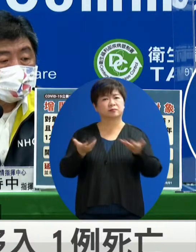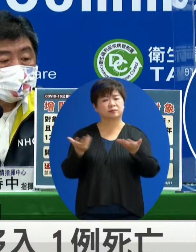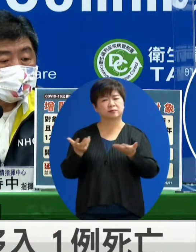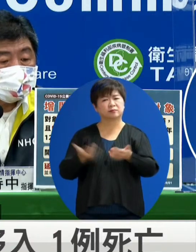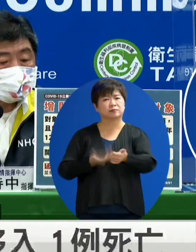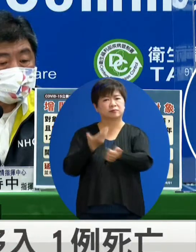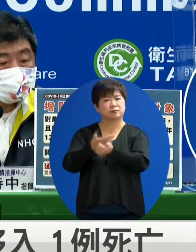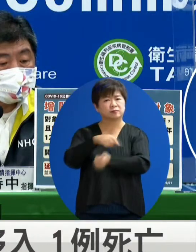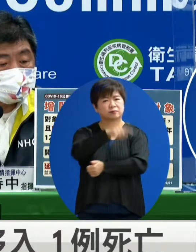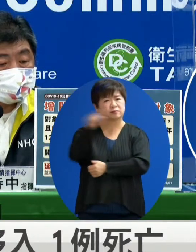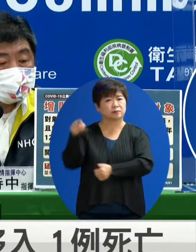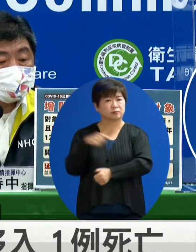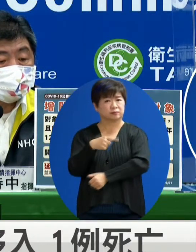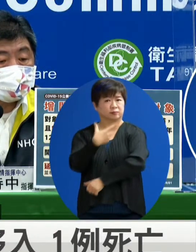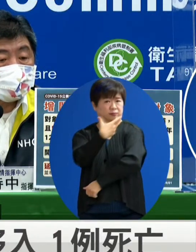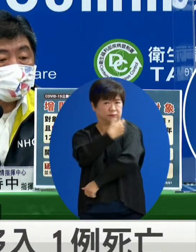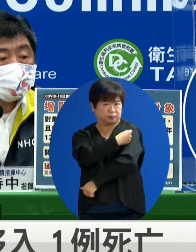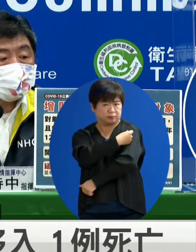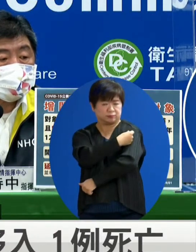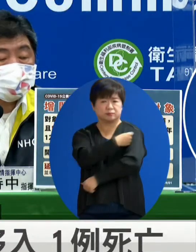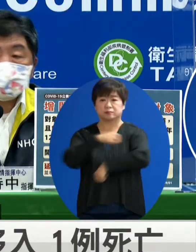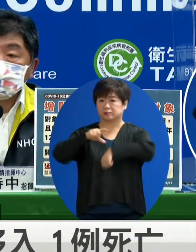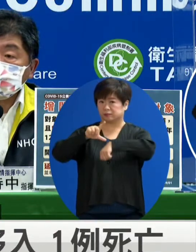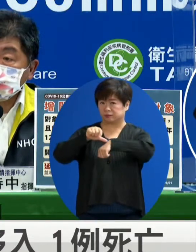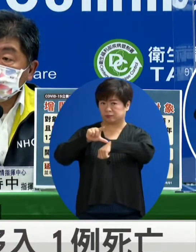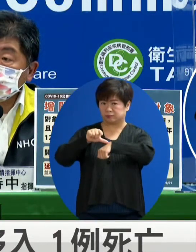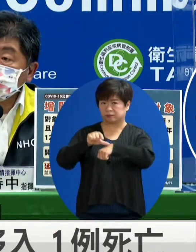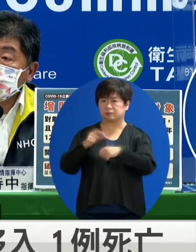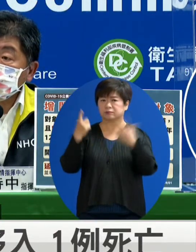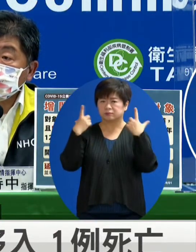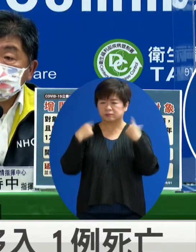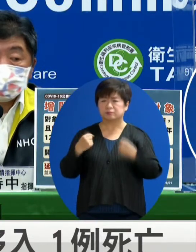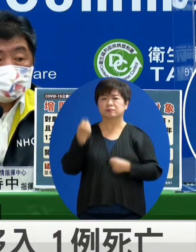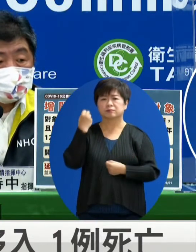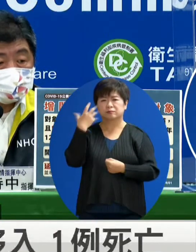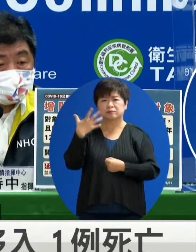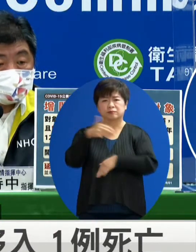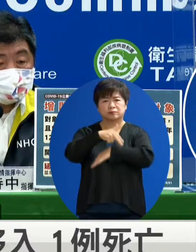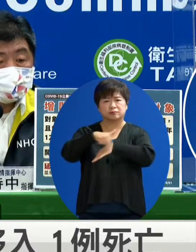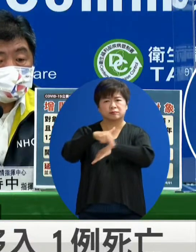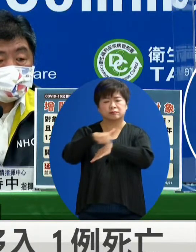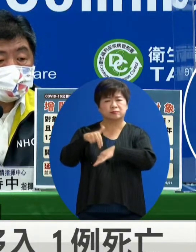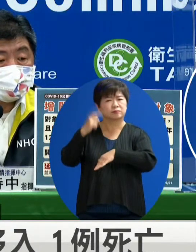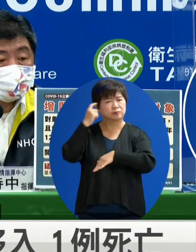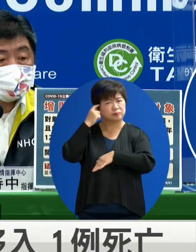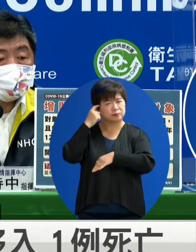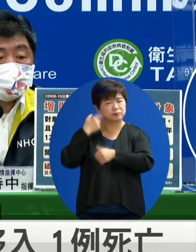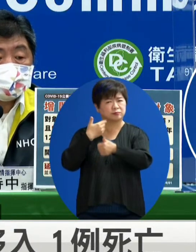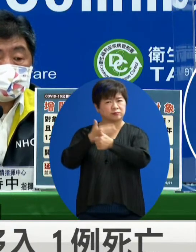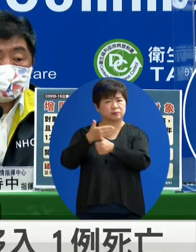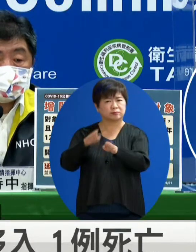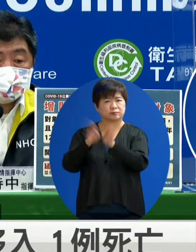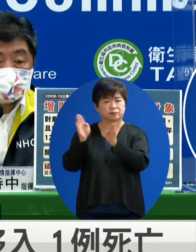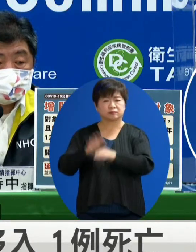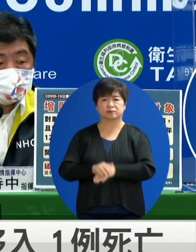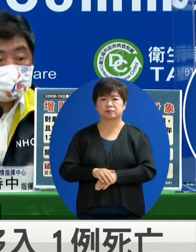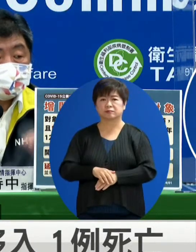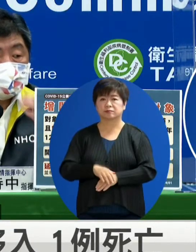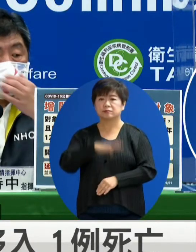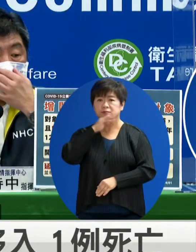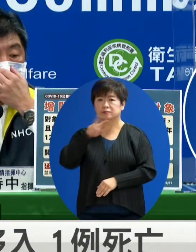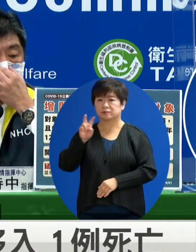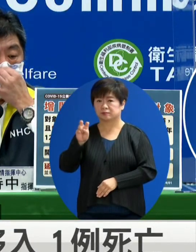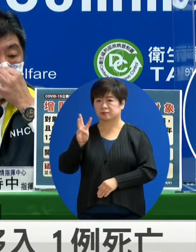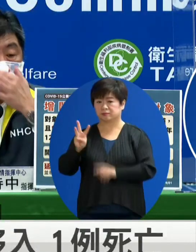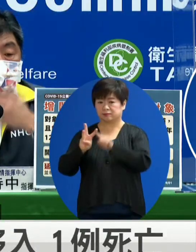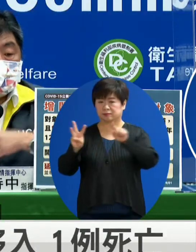放的，我们施打的时间本来就是说我们新开放的 新开放的，就是